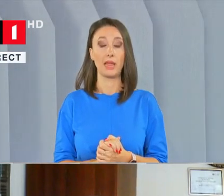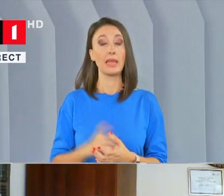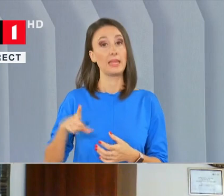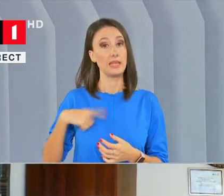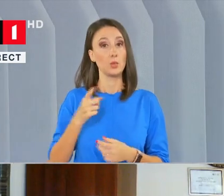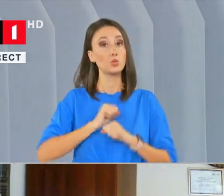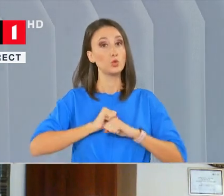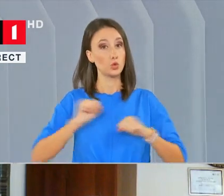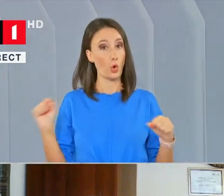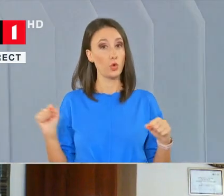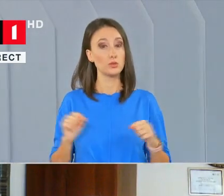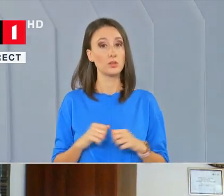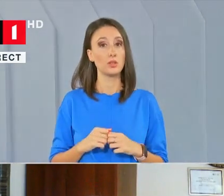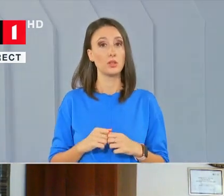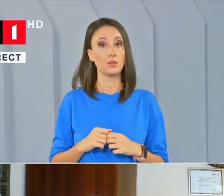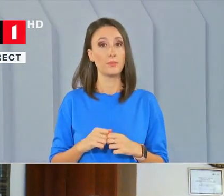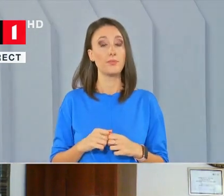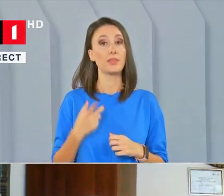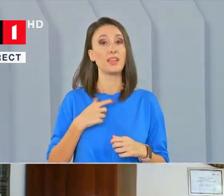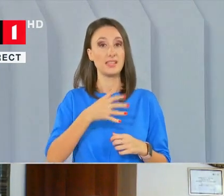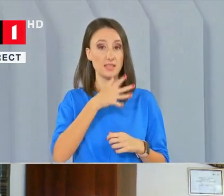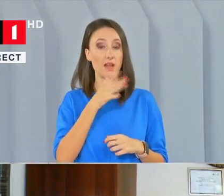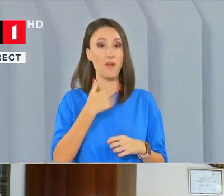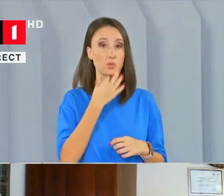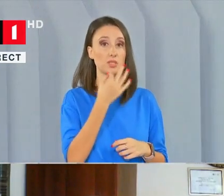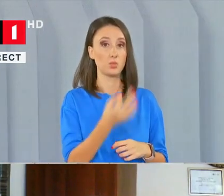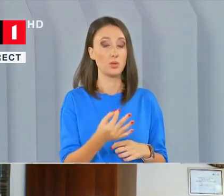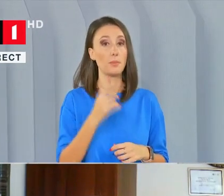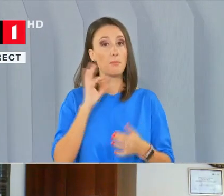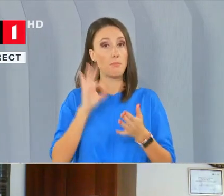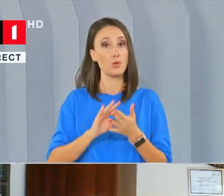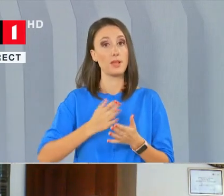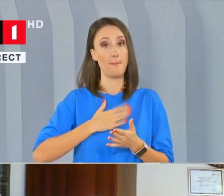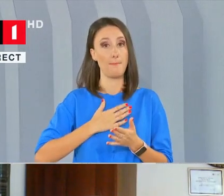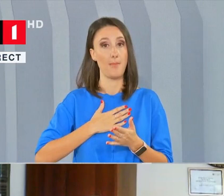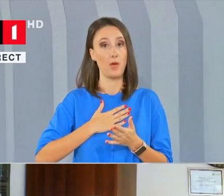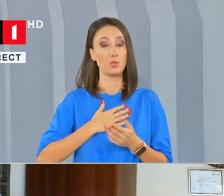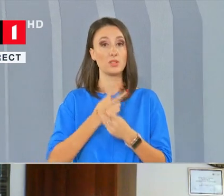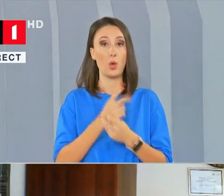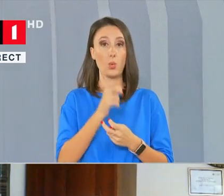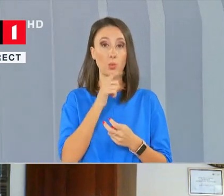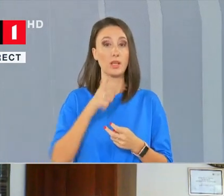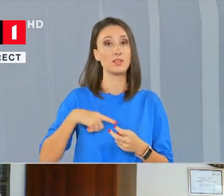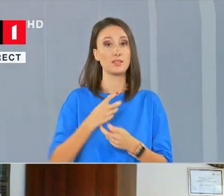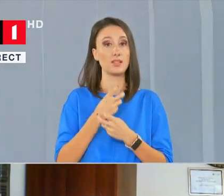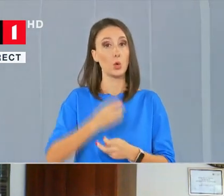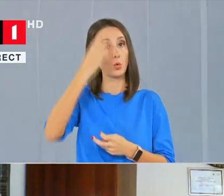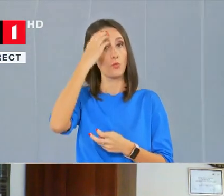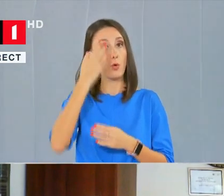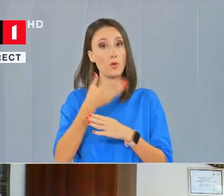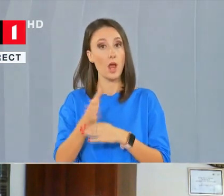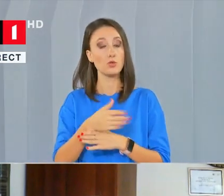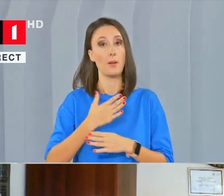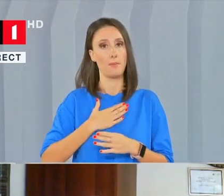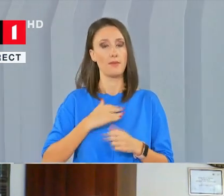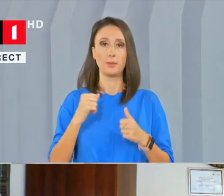Israel, un mini-șoah, o să precizez poziția mea, stau unde stă guvernul și națiunea mea, în sensul în care avem o